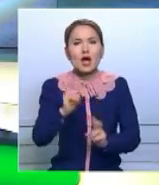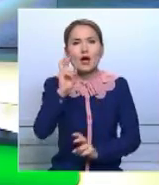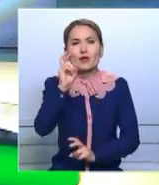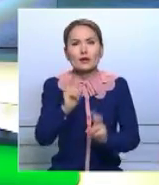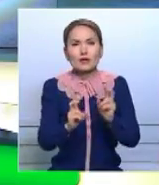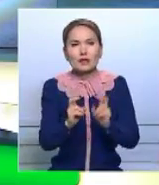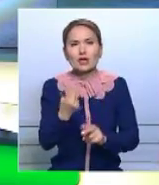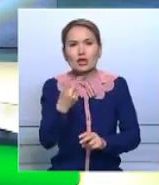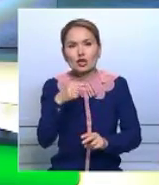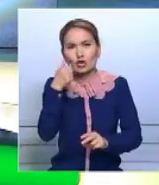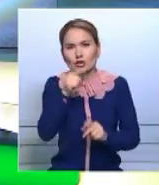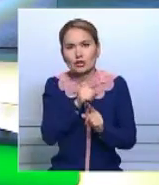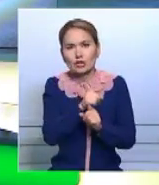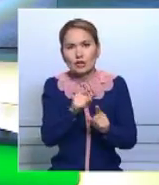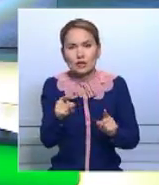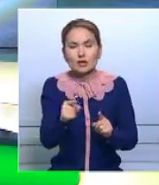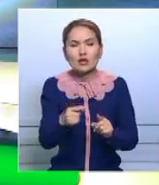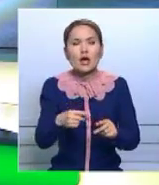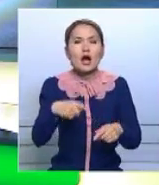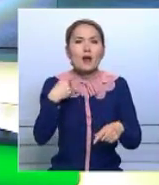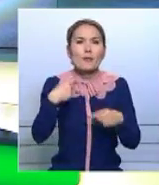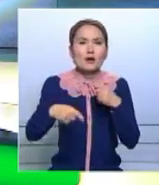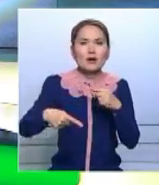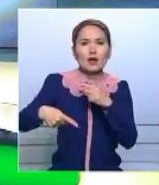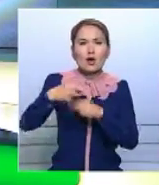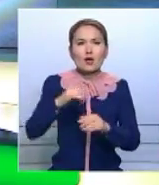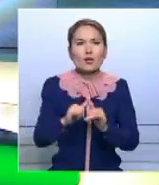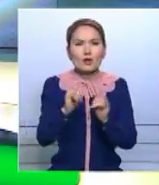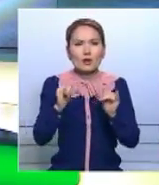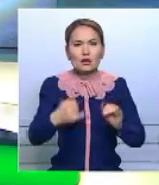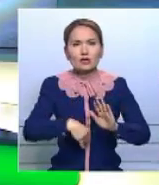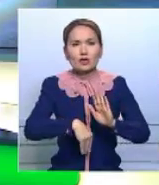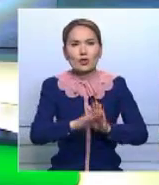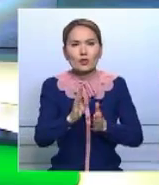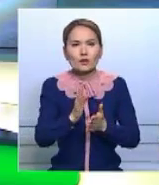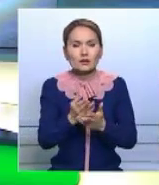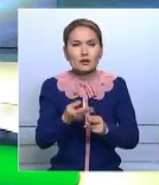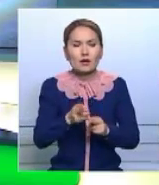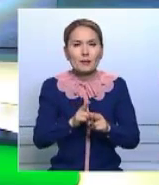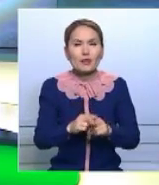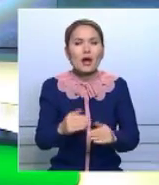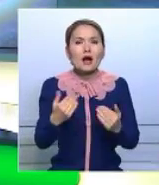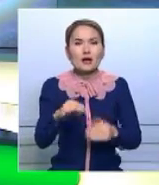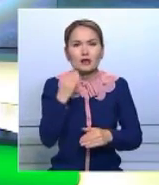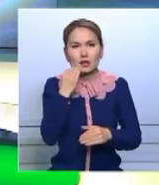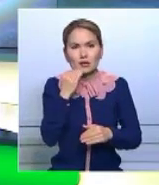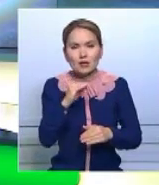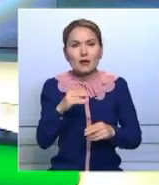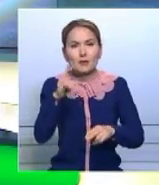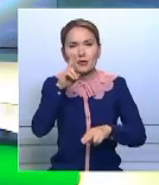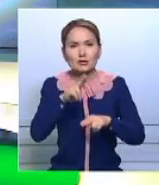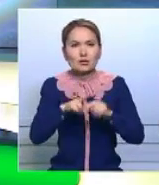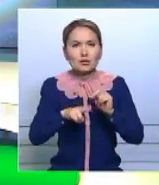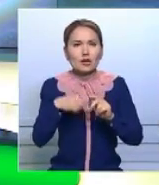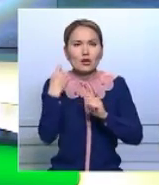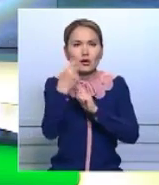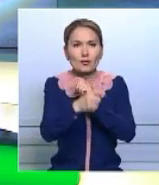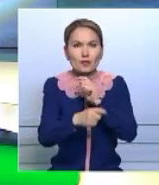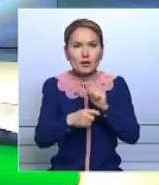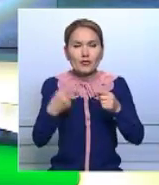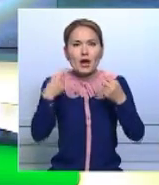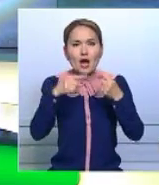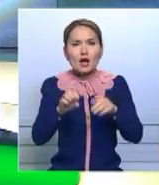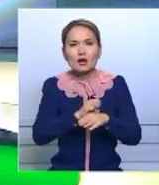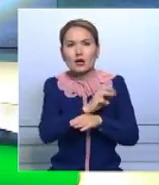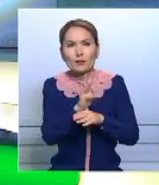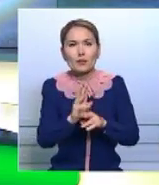керамзит зауыты небары 2 жыл ішінде ішкі нарықтан өз орнын алып та үлгерді. Осы заманғы озық технологиямен жарықтандырылған